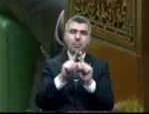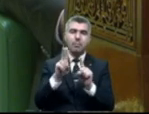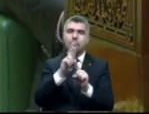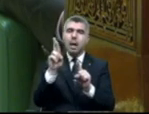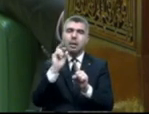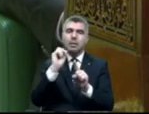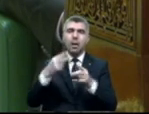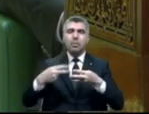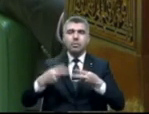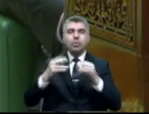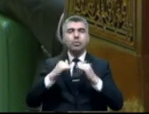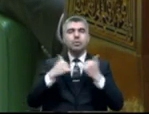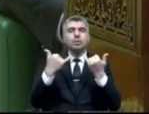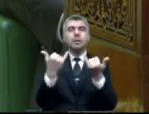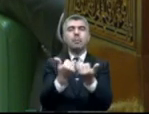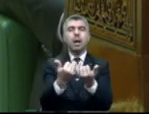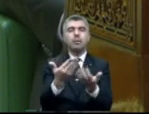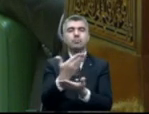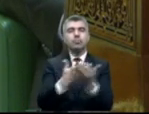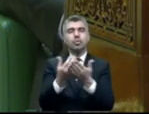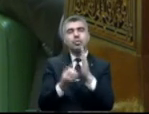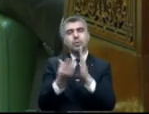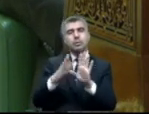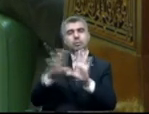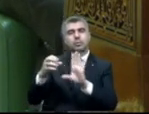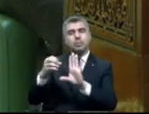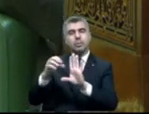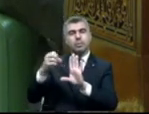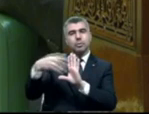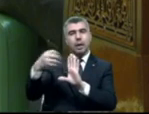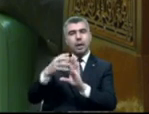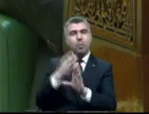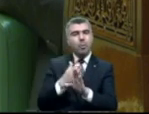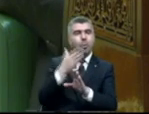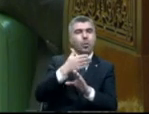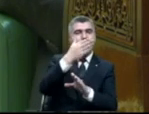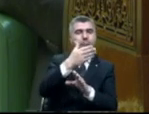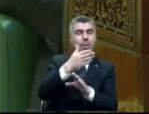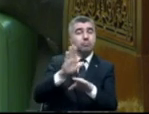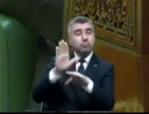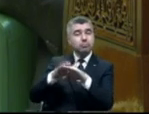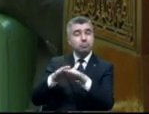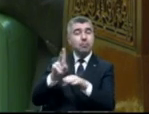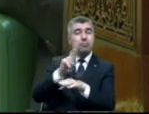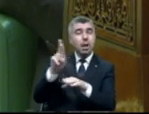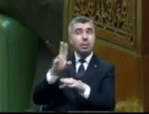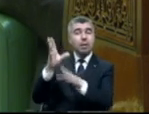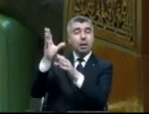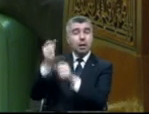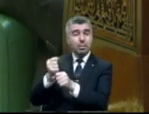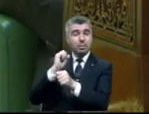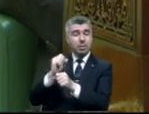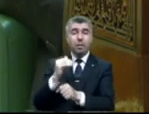جلسة العمل التي خصصت لتطوير الطاقات المتجددة والأفاق الجديدة في هذا المجال، والتي دعا فيها صاحب الجلالة الملك محمد السادس